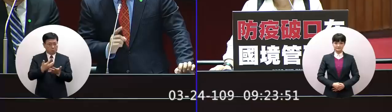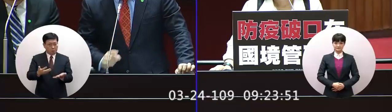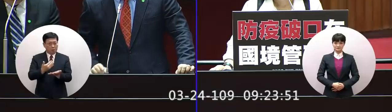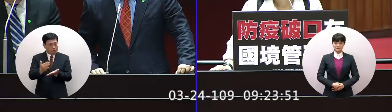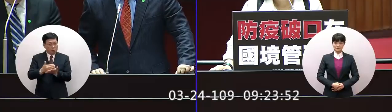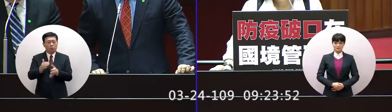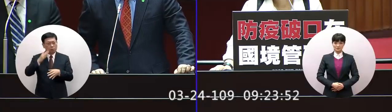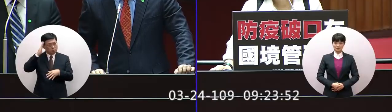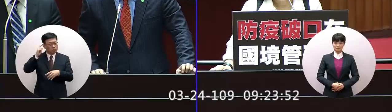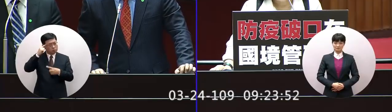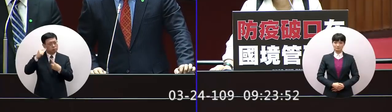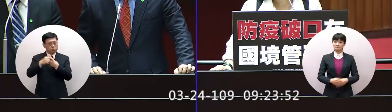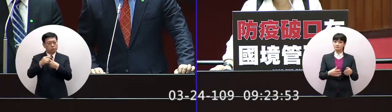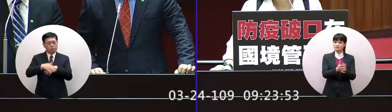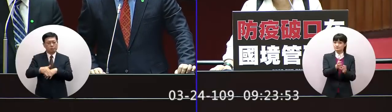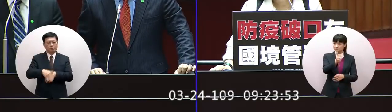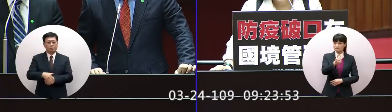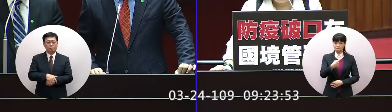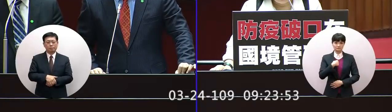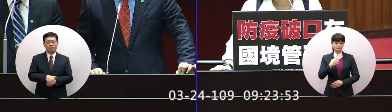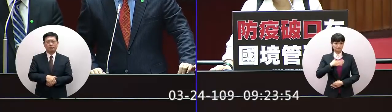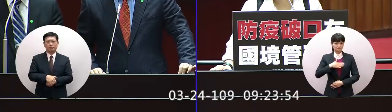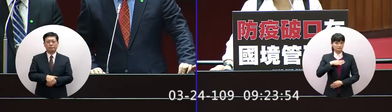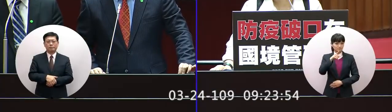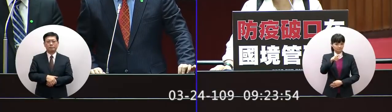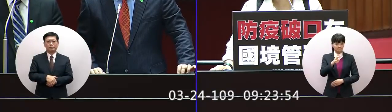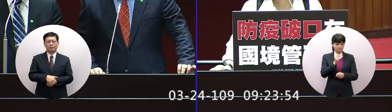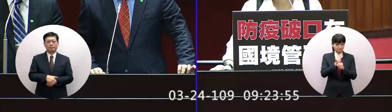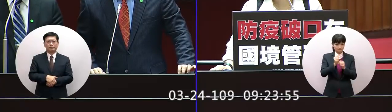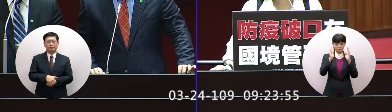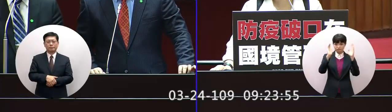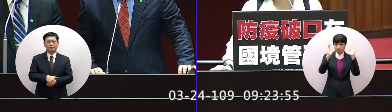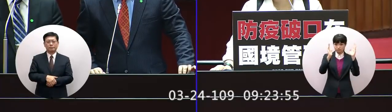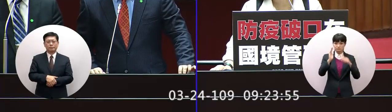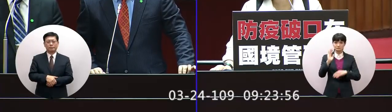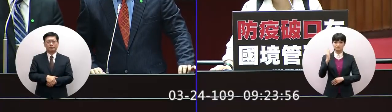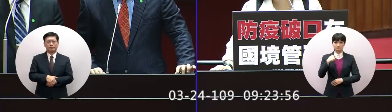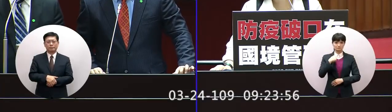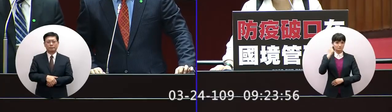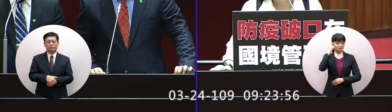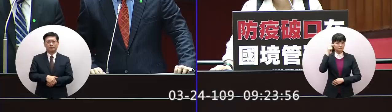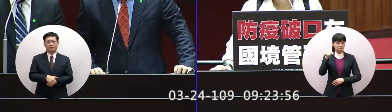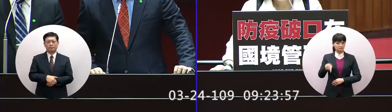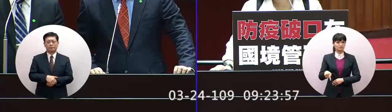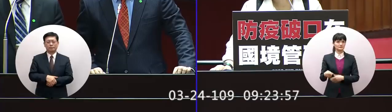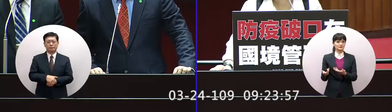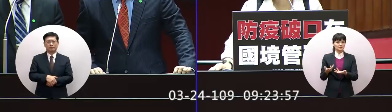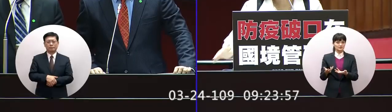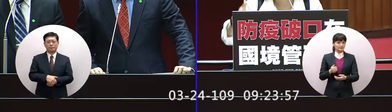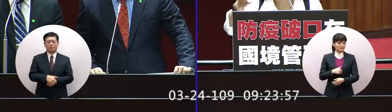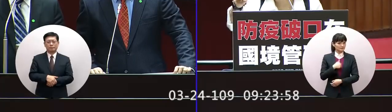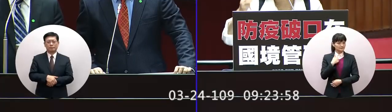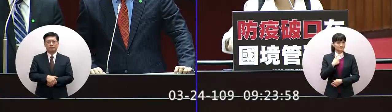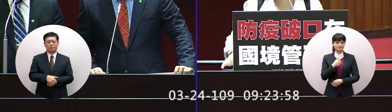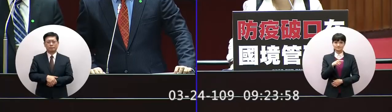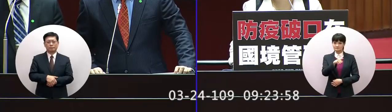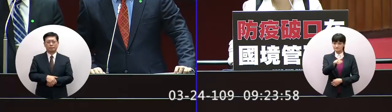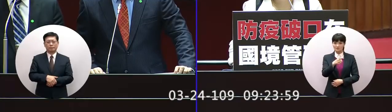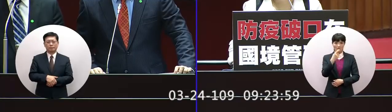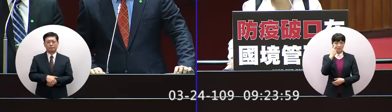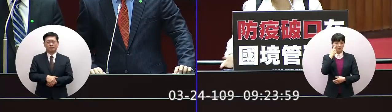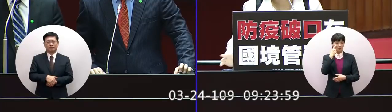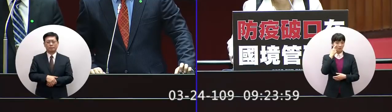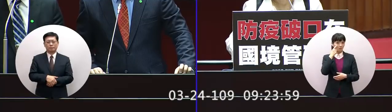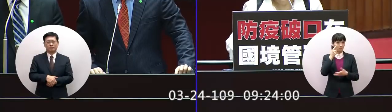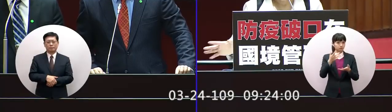个问题，我们会来处理。 部长，我知道您很认真哦，但是我觉得这个案子真的是没有获得您的重